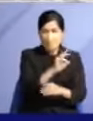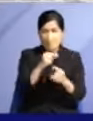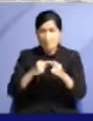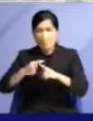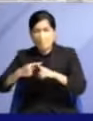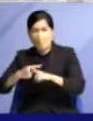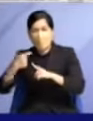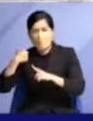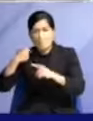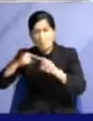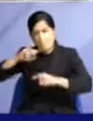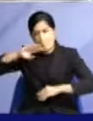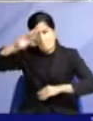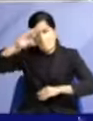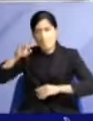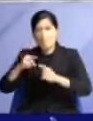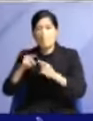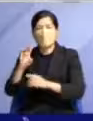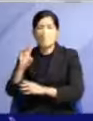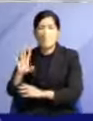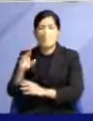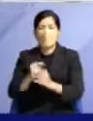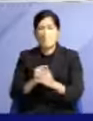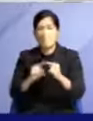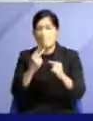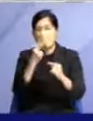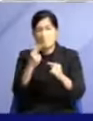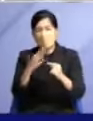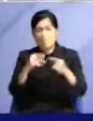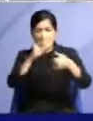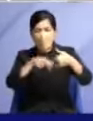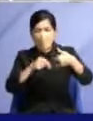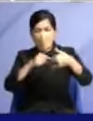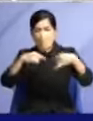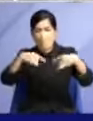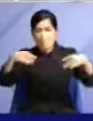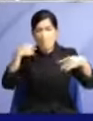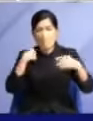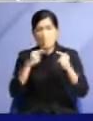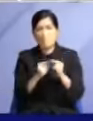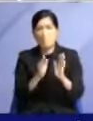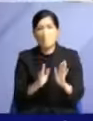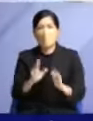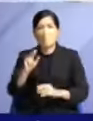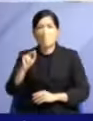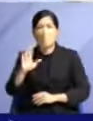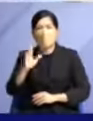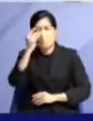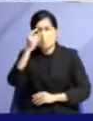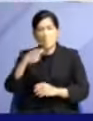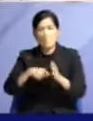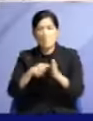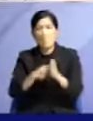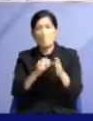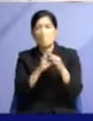นื่อง75รายส่วนกรณีที่ไม่เข้าเกณฑ์การจ่ายเงินช่วยเหลือเบื้องต้นนั้นมีจำนวน35รายนะคะเนื่องจากเป็นอาการข้างเ